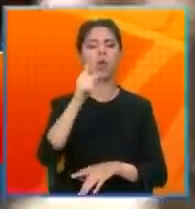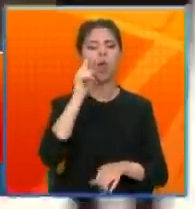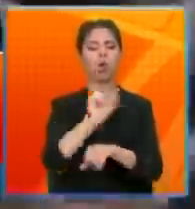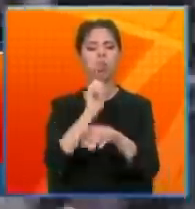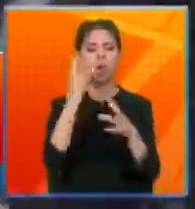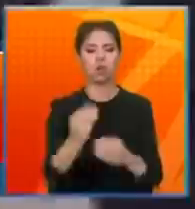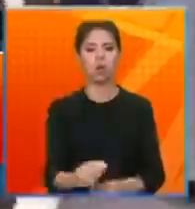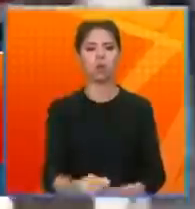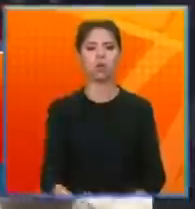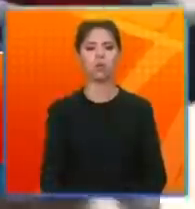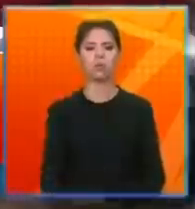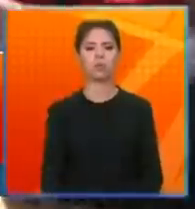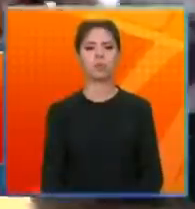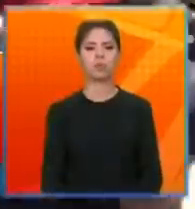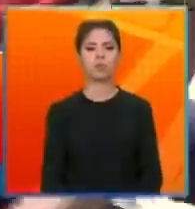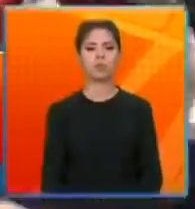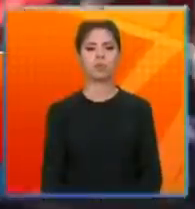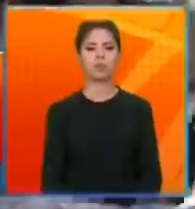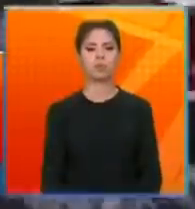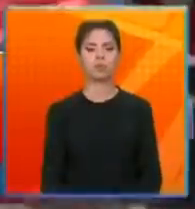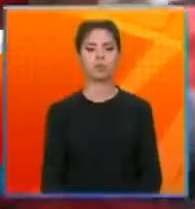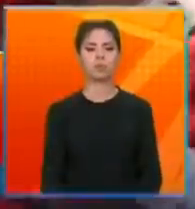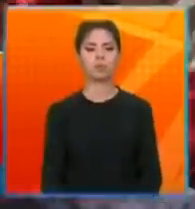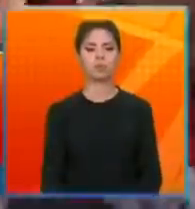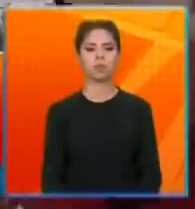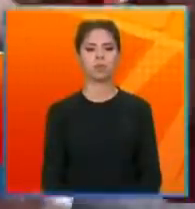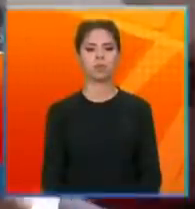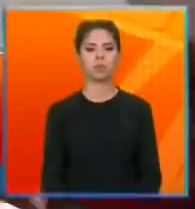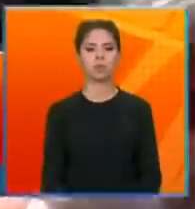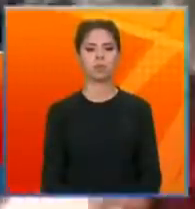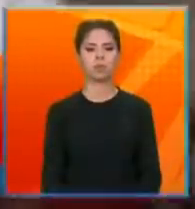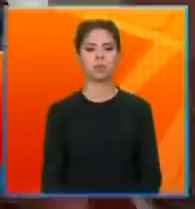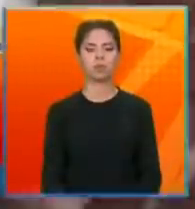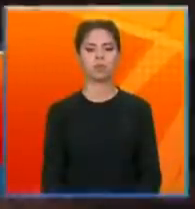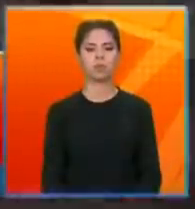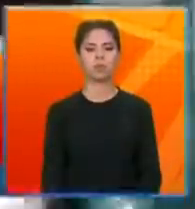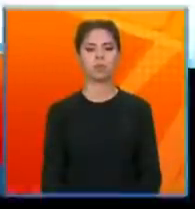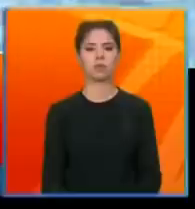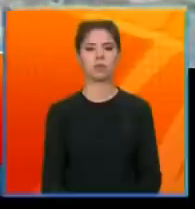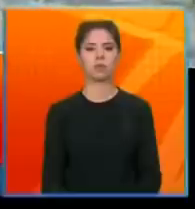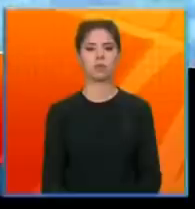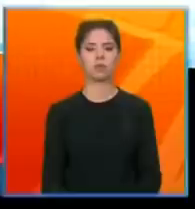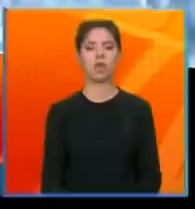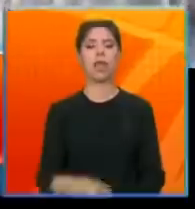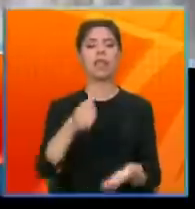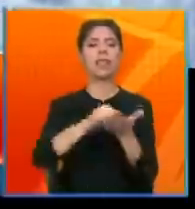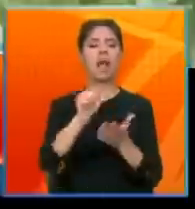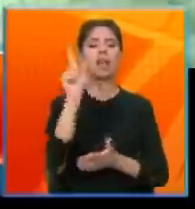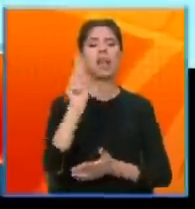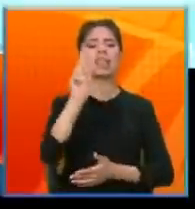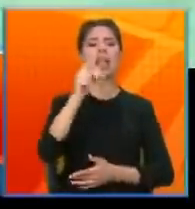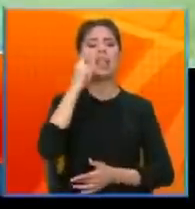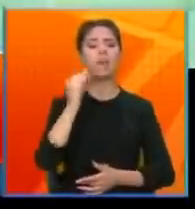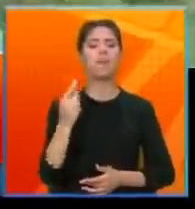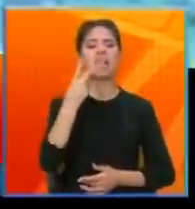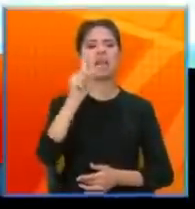etti. İşine bak! Benim canımı sıkma, işine bak! Koş şunları! Benim işine canımı sıkma! Tarihler 7 Mayıs